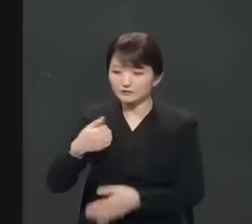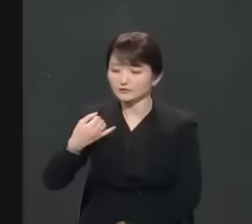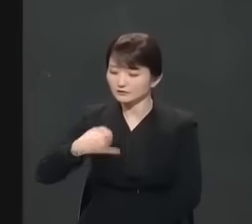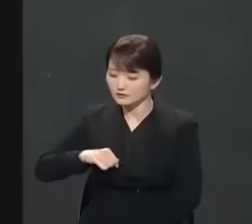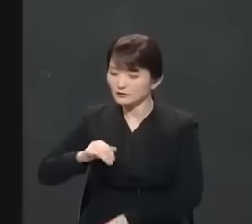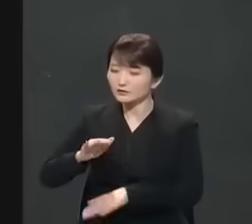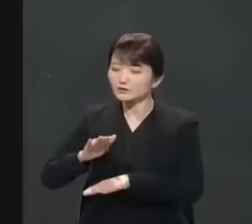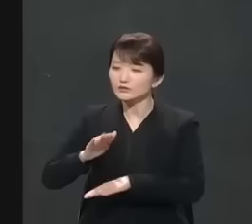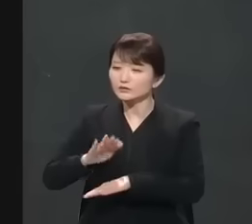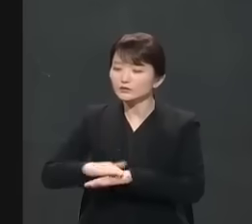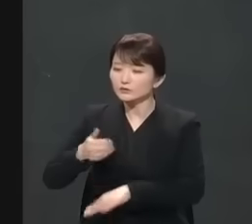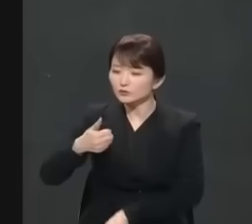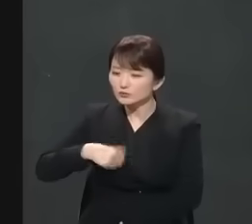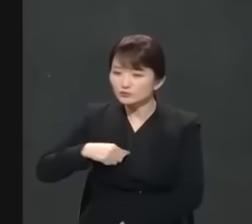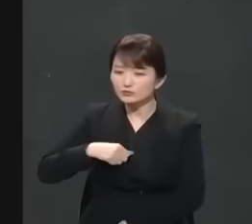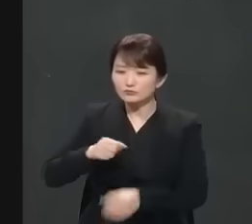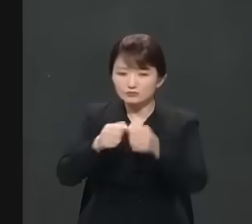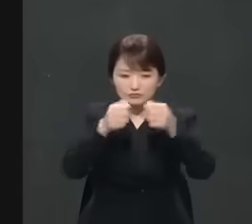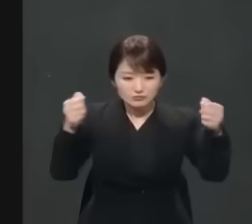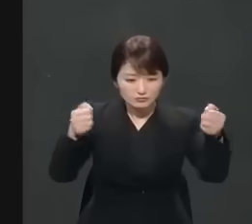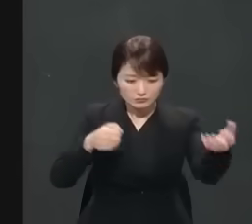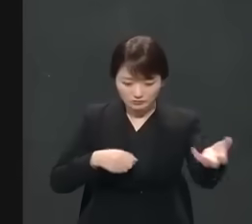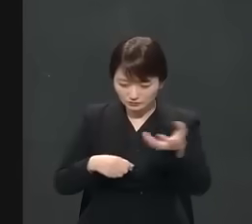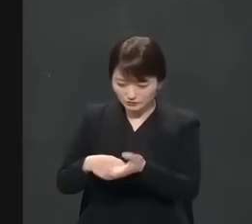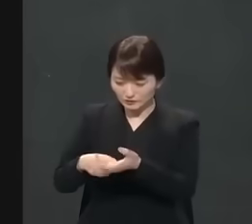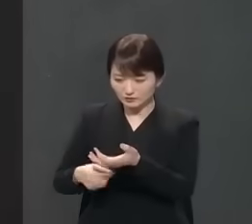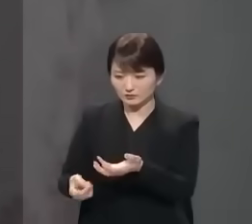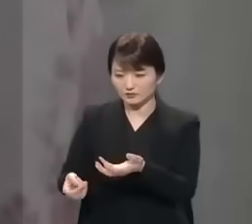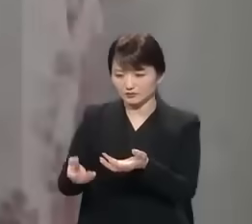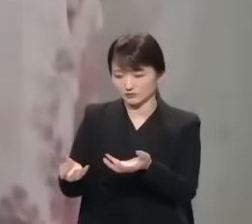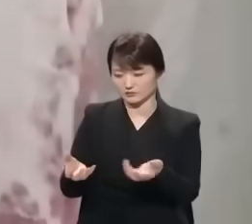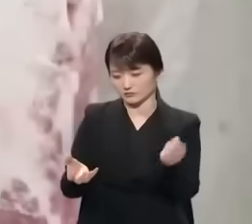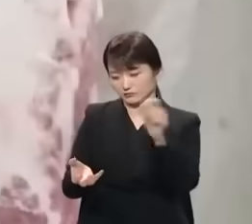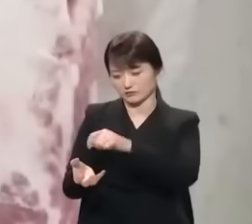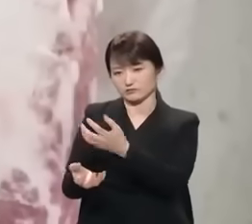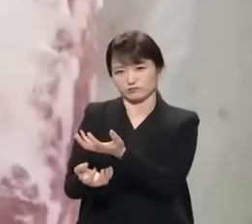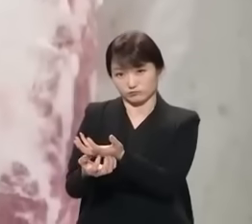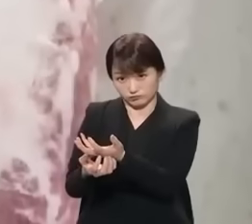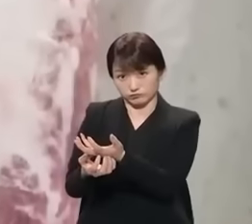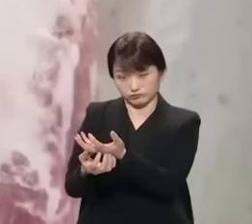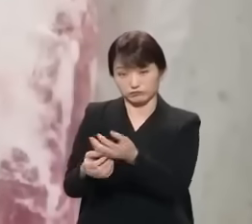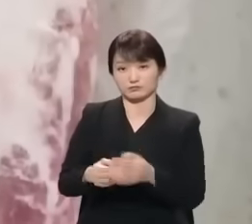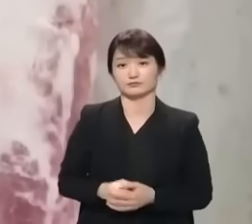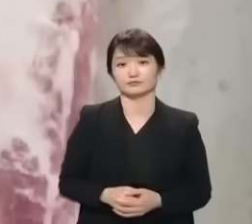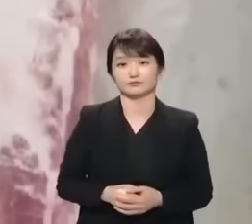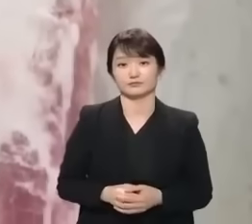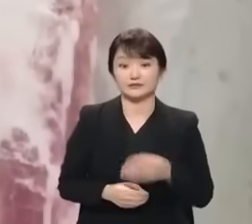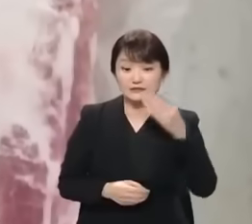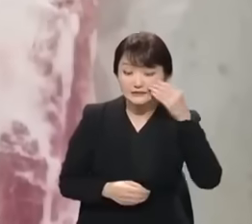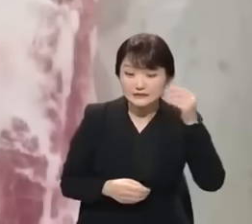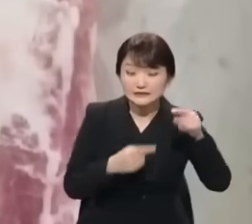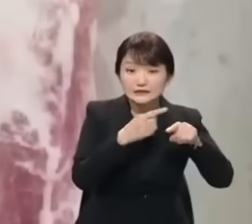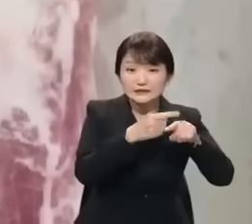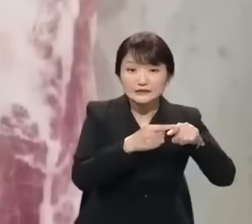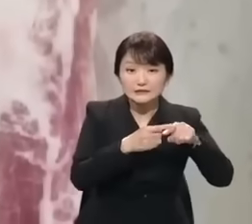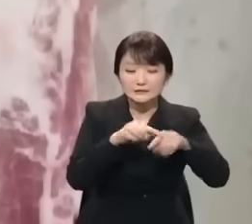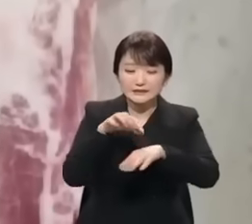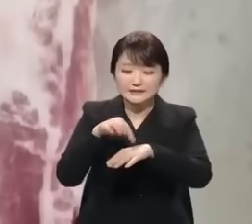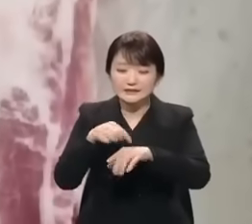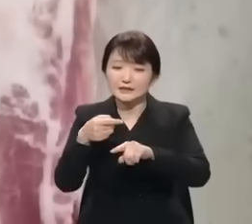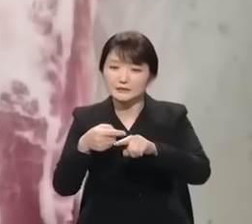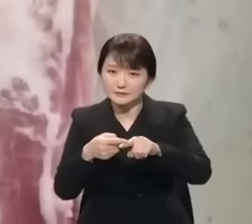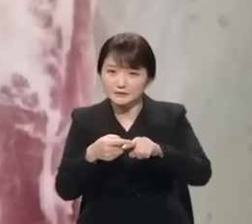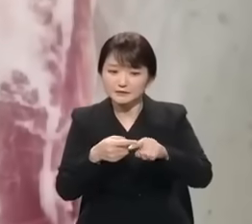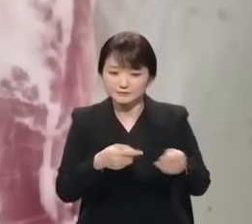삼겹살을 꺼내서 구우려고 했습니다 일단 한근은 비계 반 살코기 반 그냥 정상적인 삼겹살이 있습니다 그런데 다른 한근의